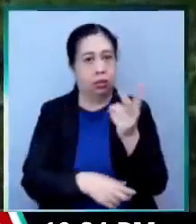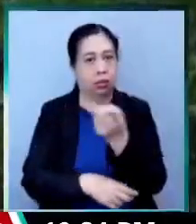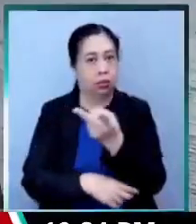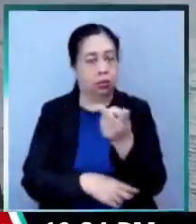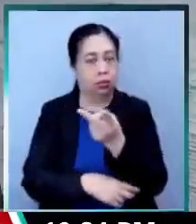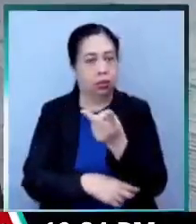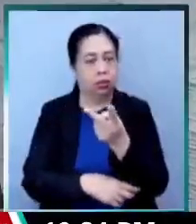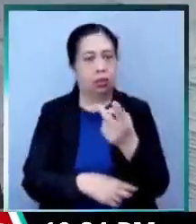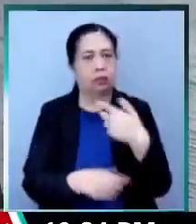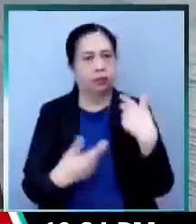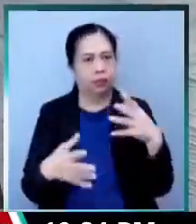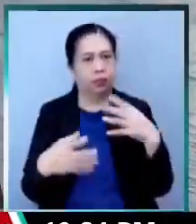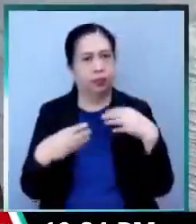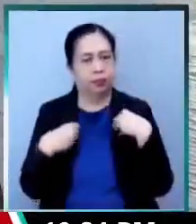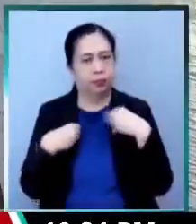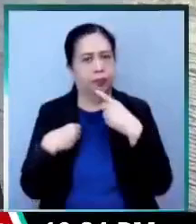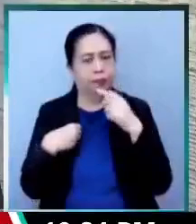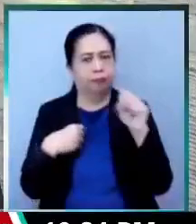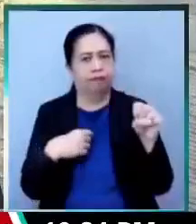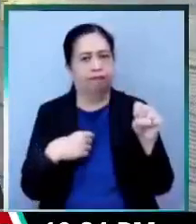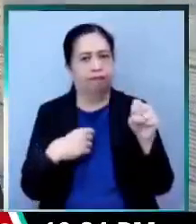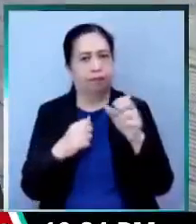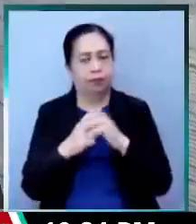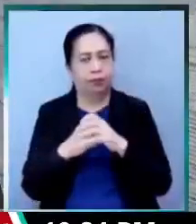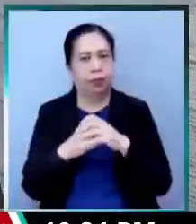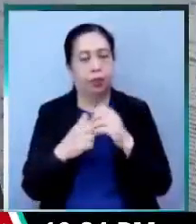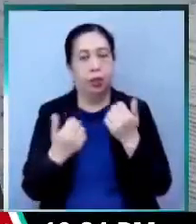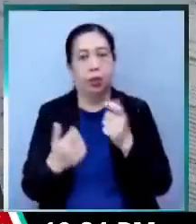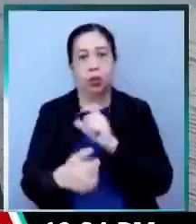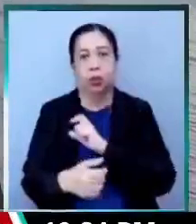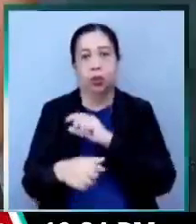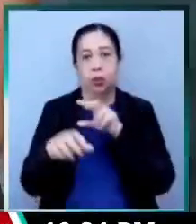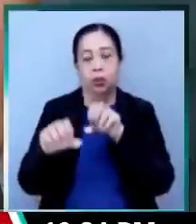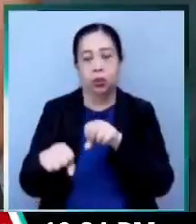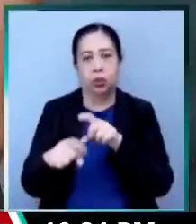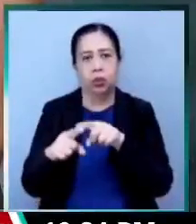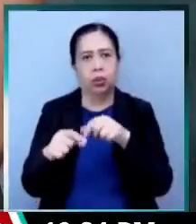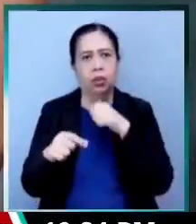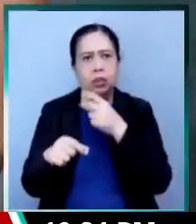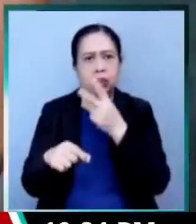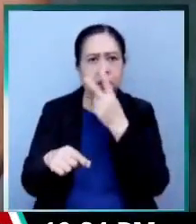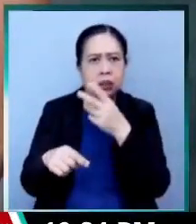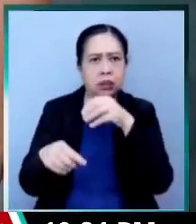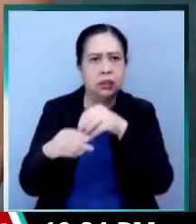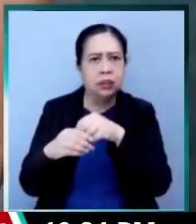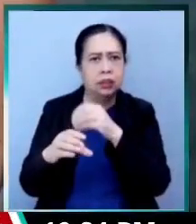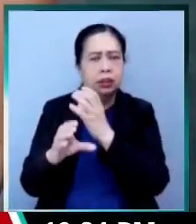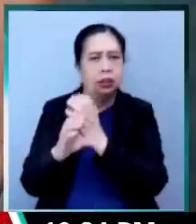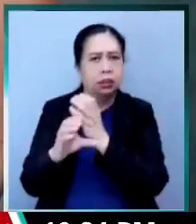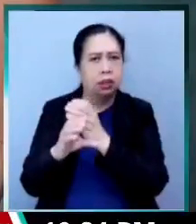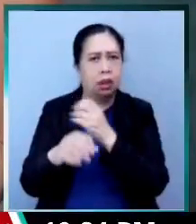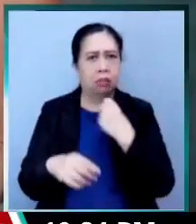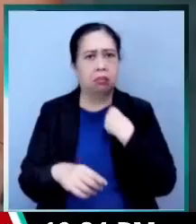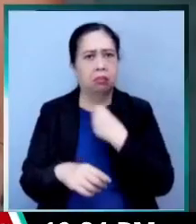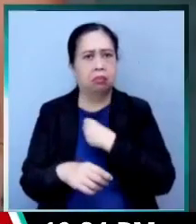daw ng mga nahuling traffic enforcer na di nila nakita sa loob ng sasakyan ang senador.